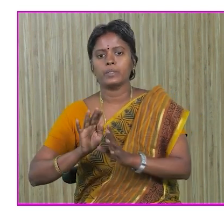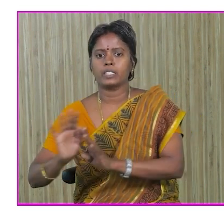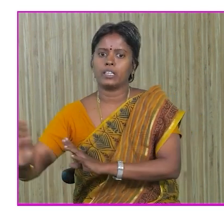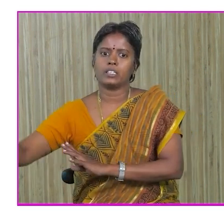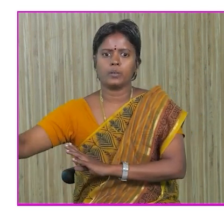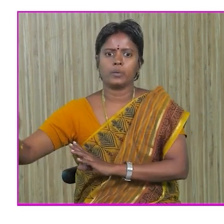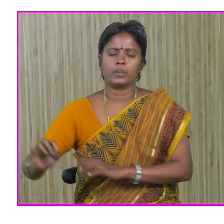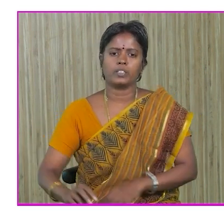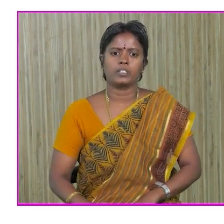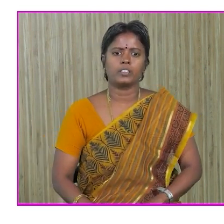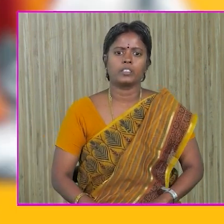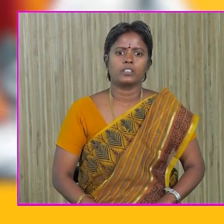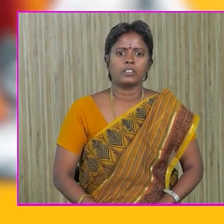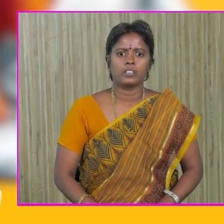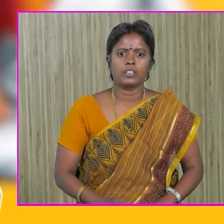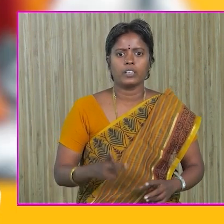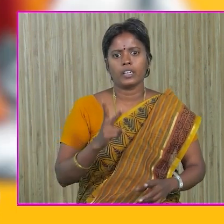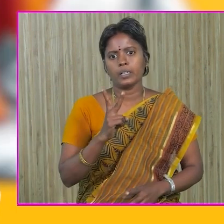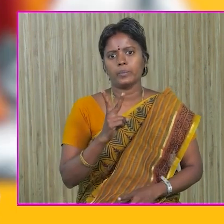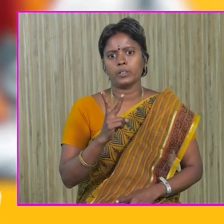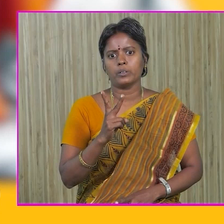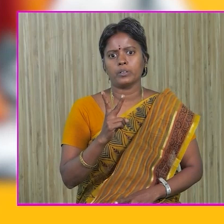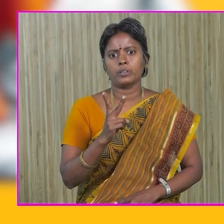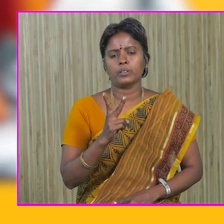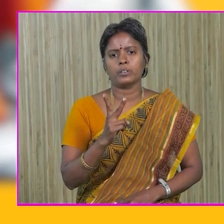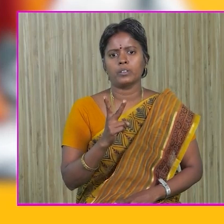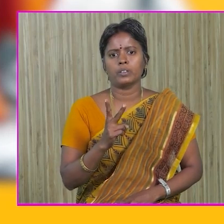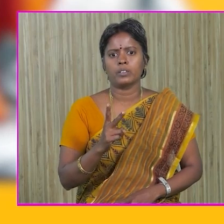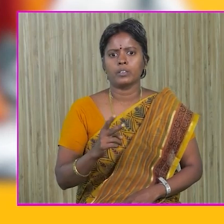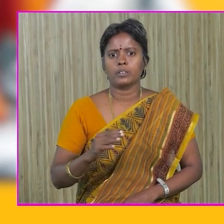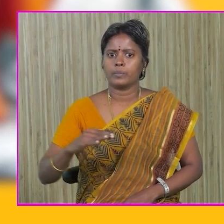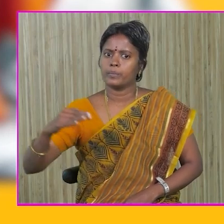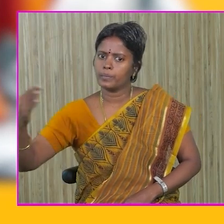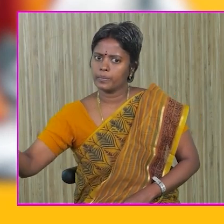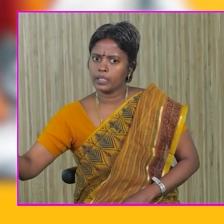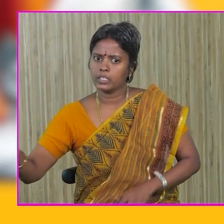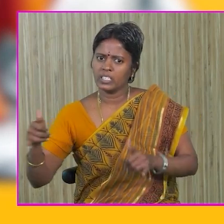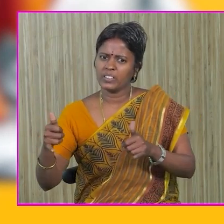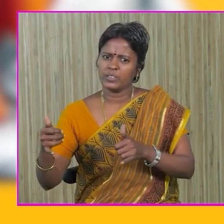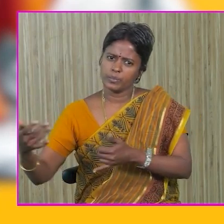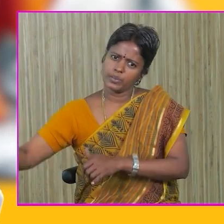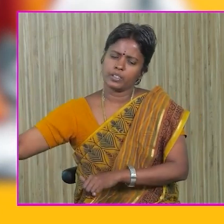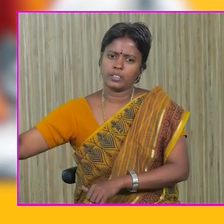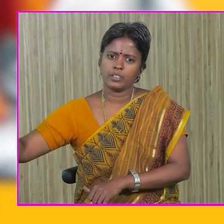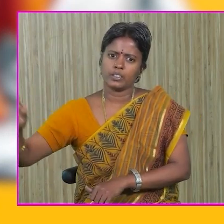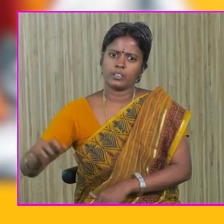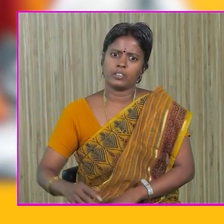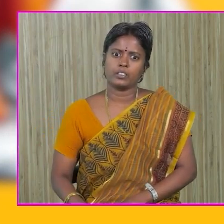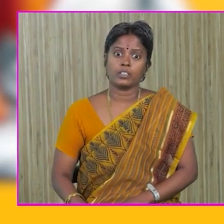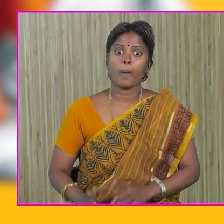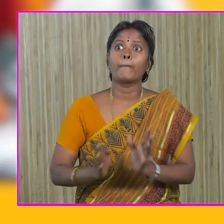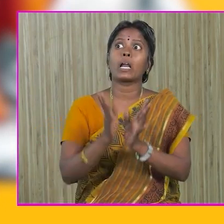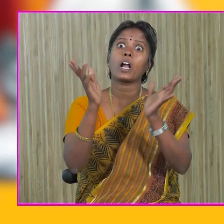போவாங்க. ரெண்டு பேரும் ஒரு நாள் பக்கத்தில், ஒரு நாள் விடுமுறை நாளில் பக்கத்தில் இருக்கக்கூடிய ஒரு சிறு காட்டு பகுதிக்கு